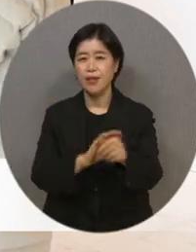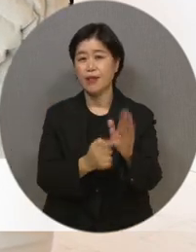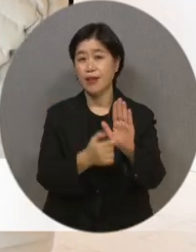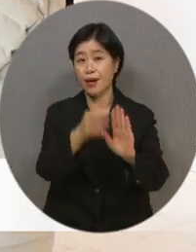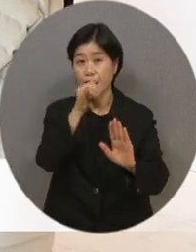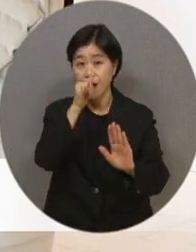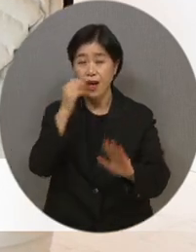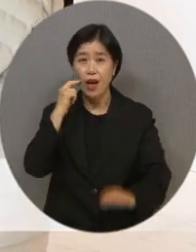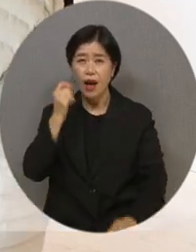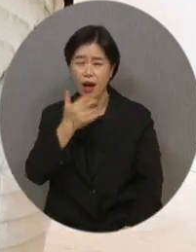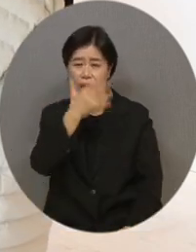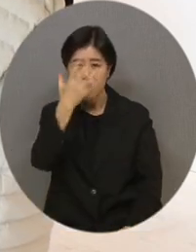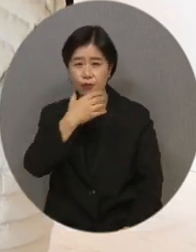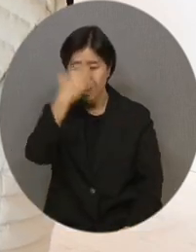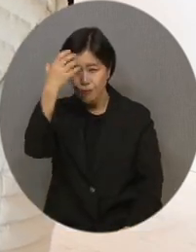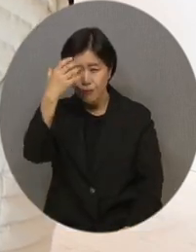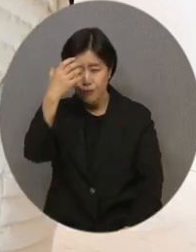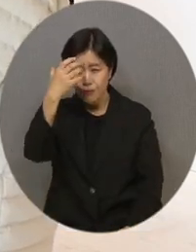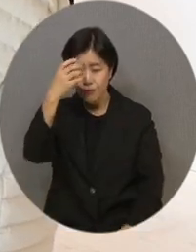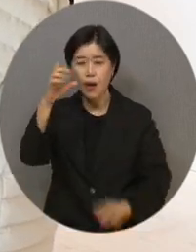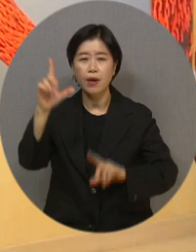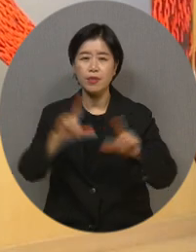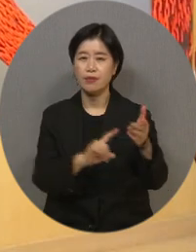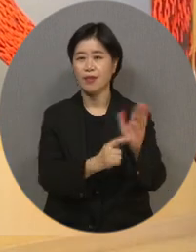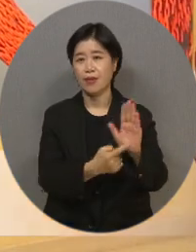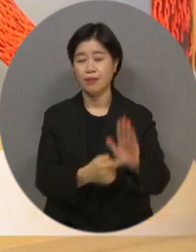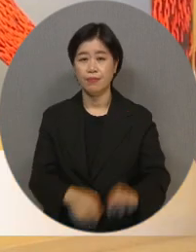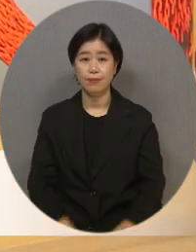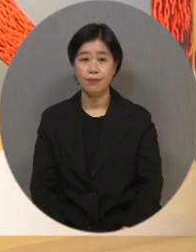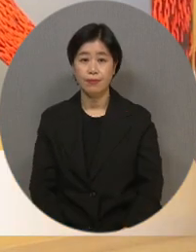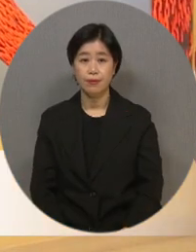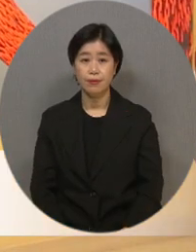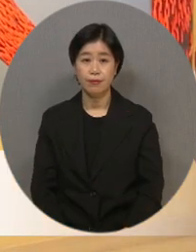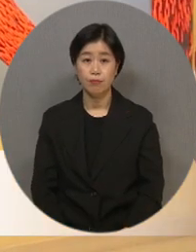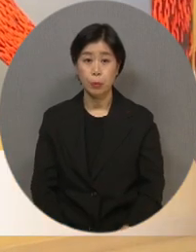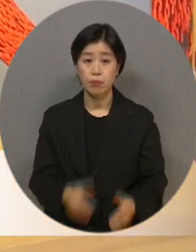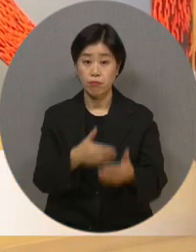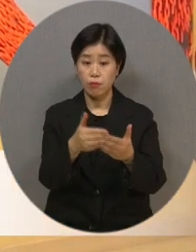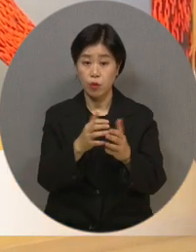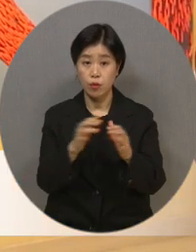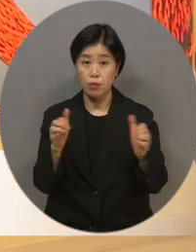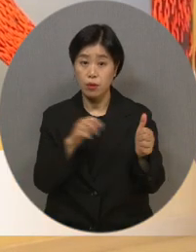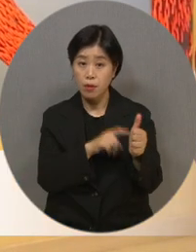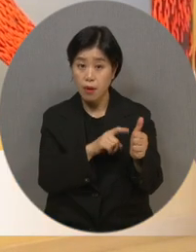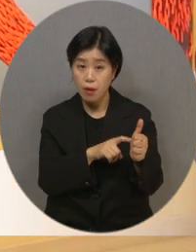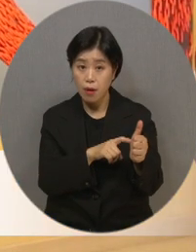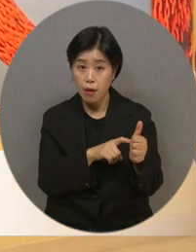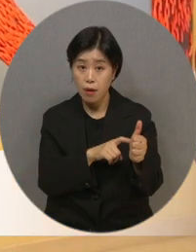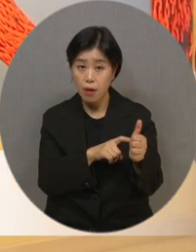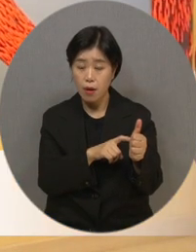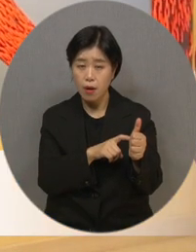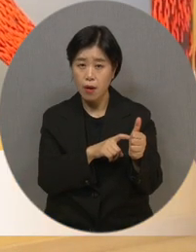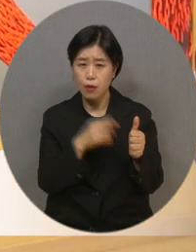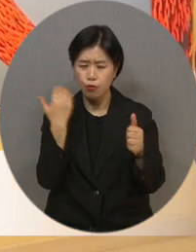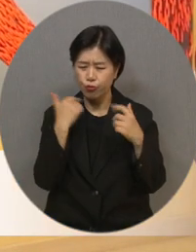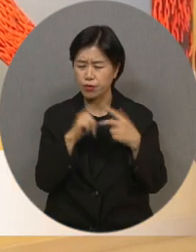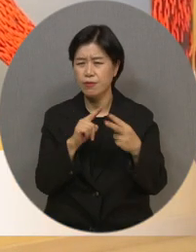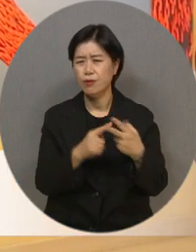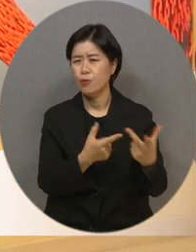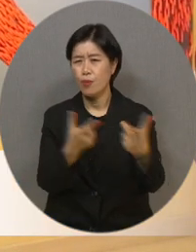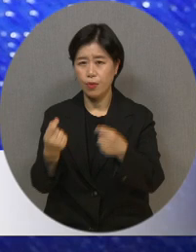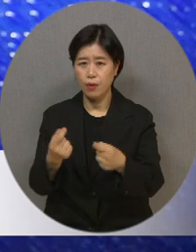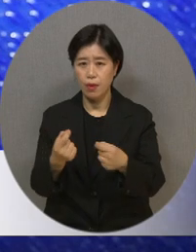아름다운 꿈을 형상화하고 있습니다. 작가든 누구나 작업에 대한 소재에 대한 그 꿈을 갖고